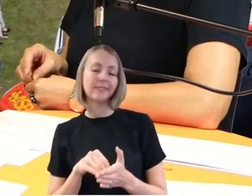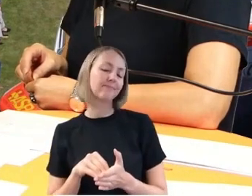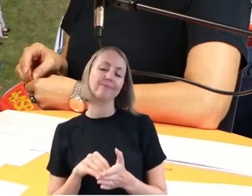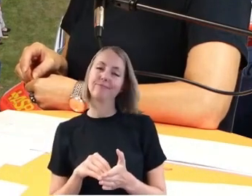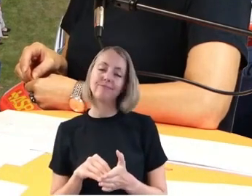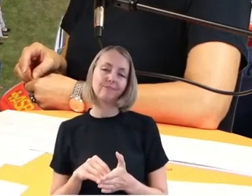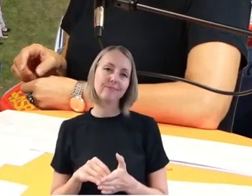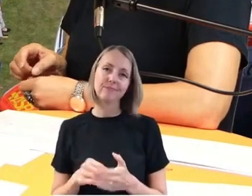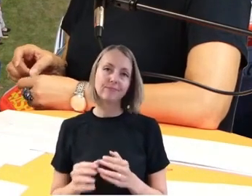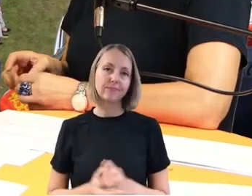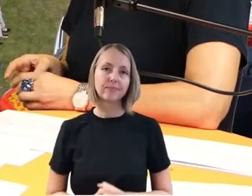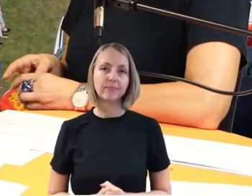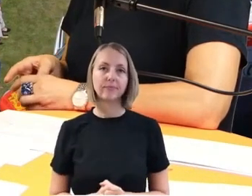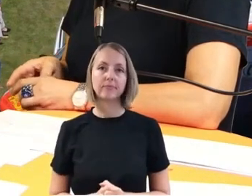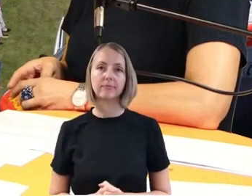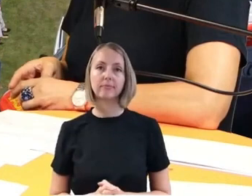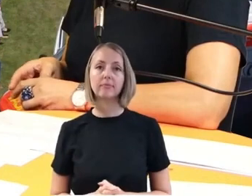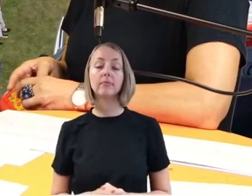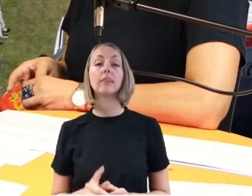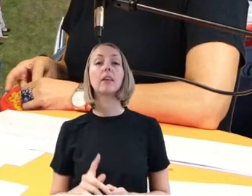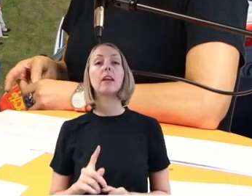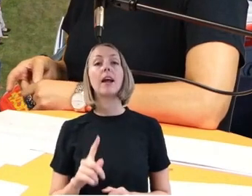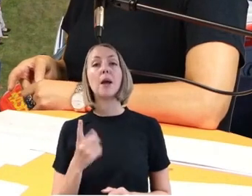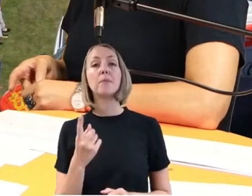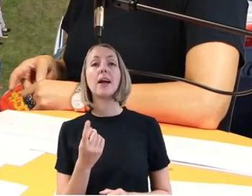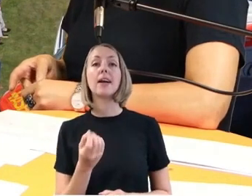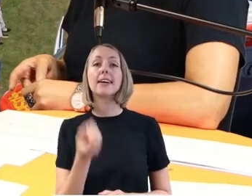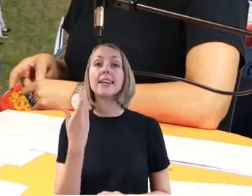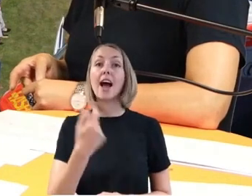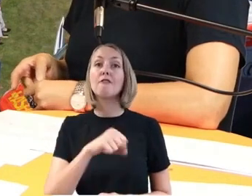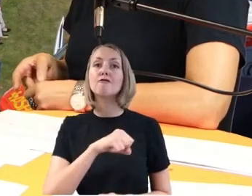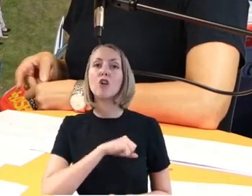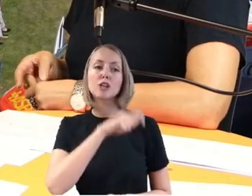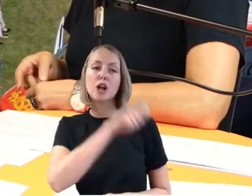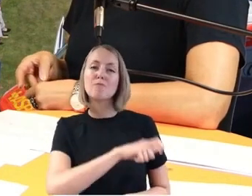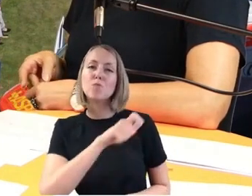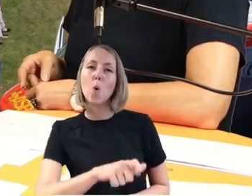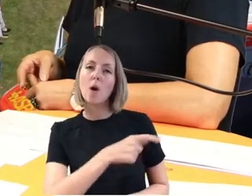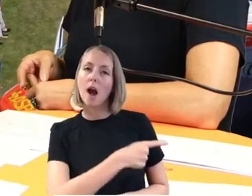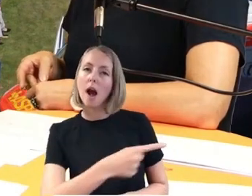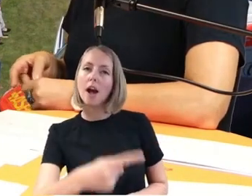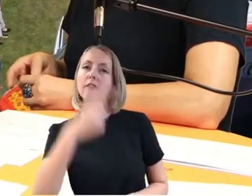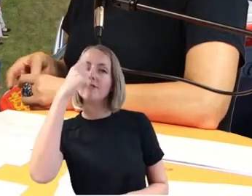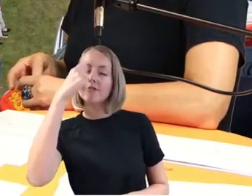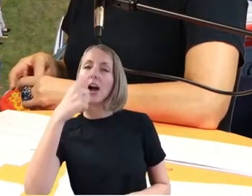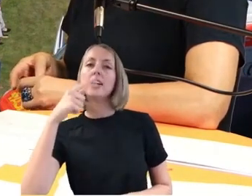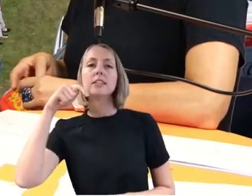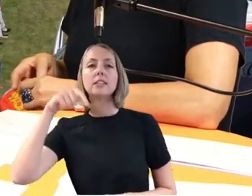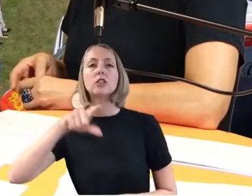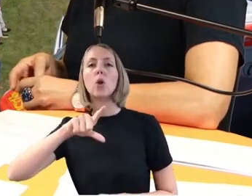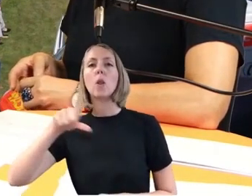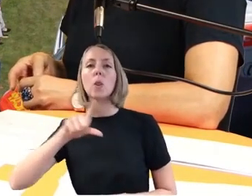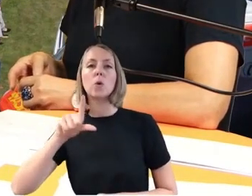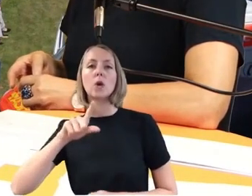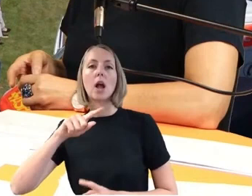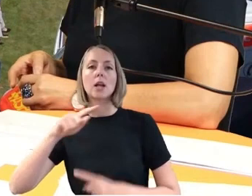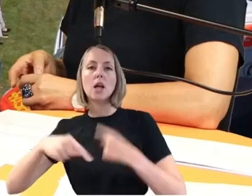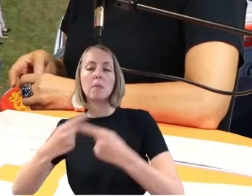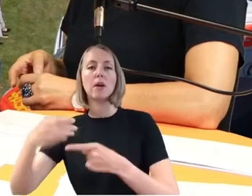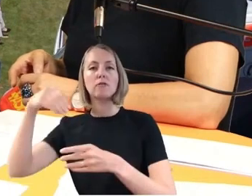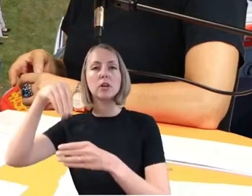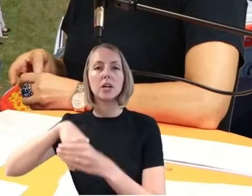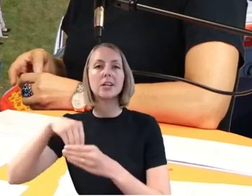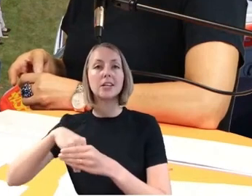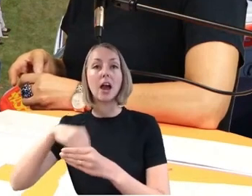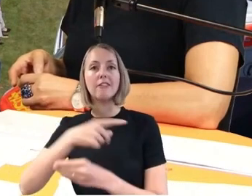natürlich für uns immer gut wenn auch bürgerinnen und bürger einfach gut informiert sind über das was wir hier machen deswegen ja auch der film weil die ny